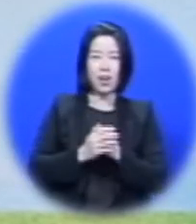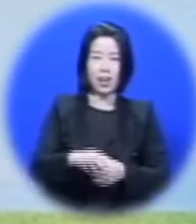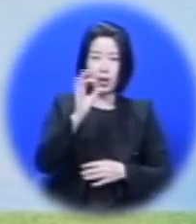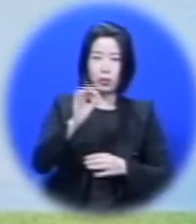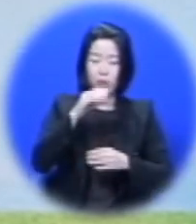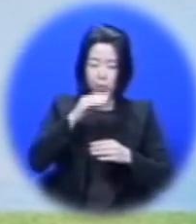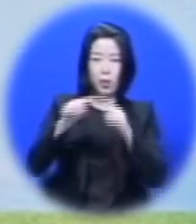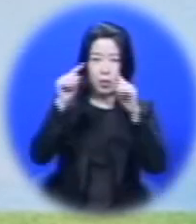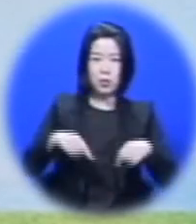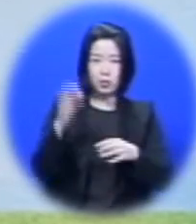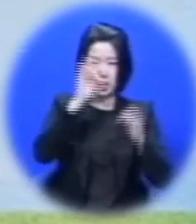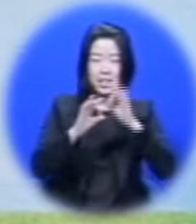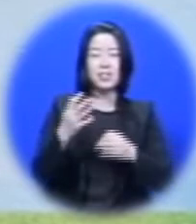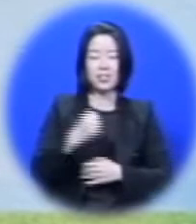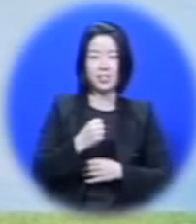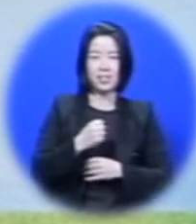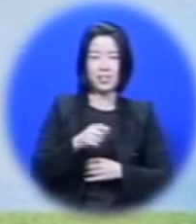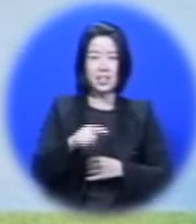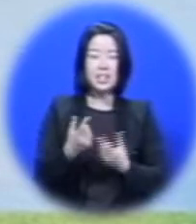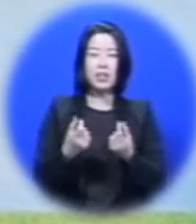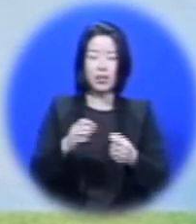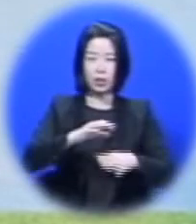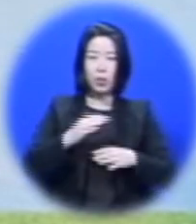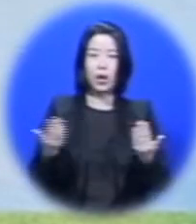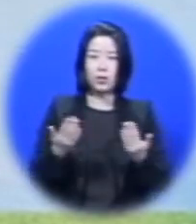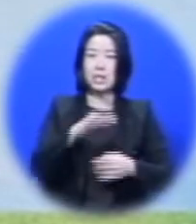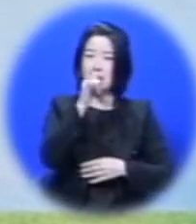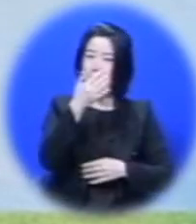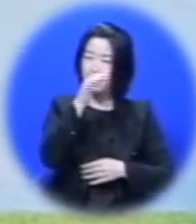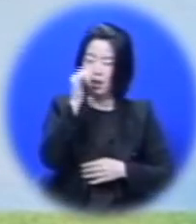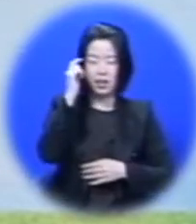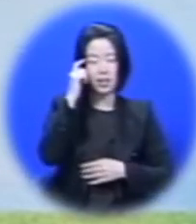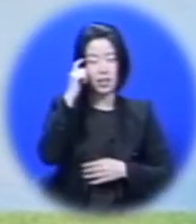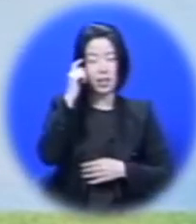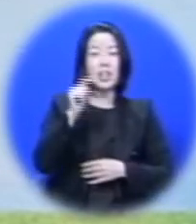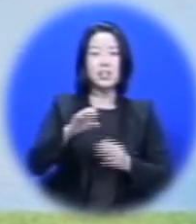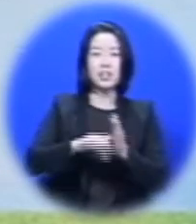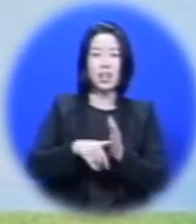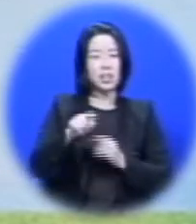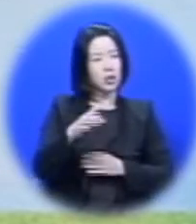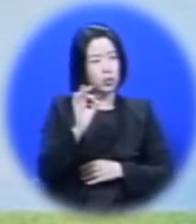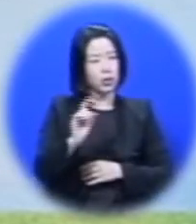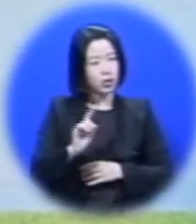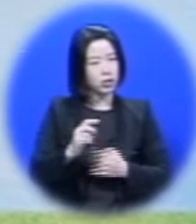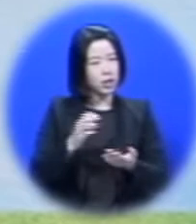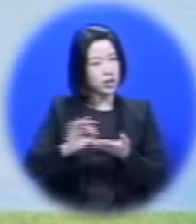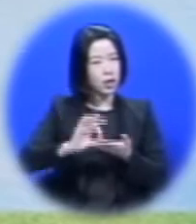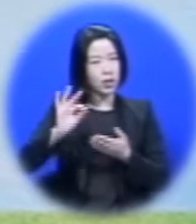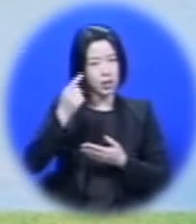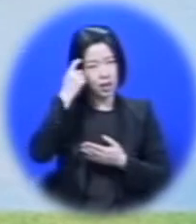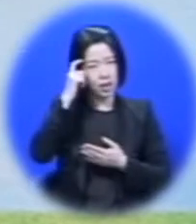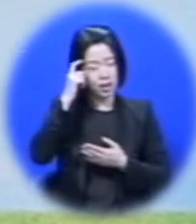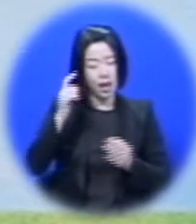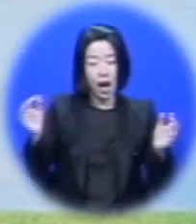게. 이런 놀라운 일이 있을 수 있나 싶어요. 그때 이 돈을 어떻게 써야 되나 하는 생각을 같이